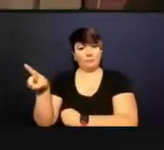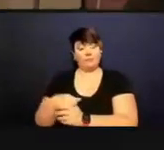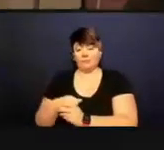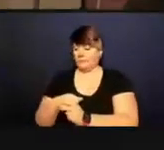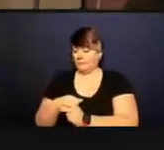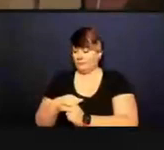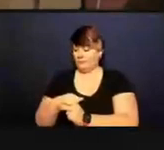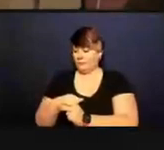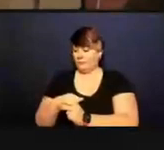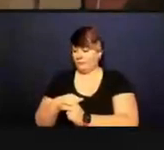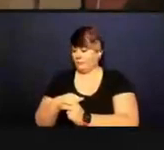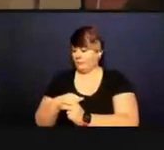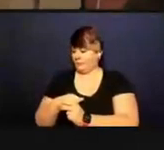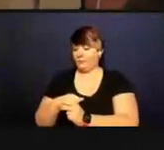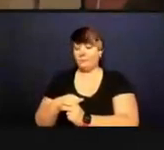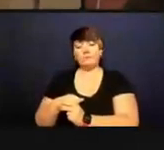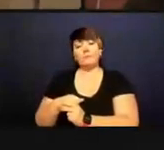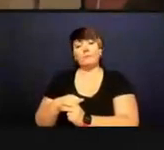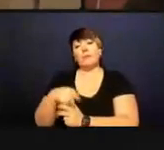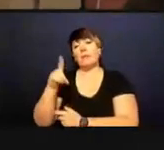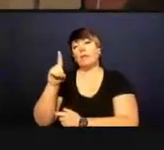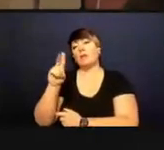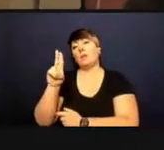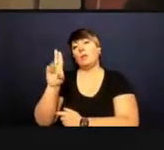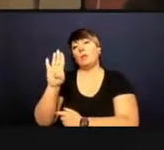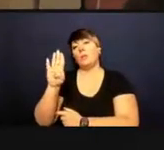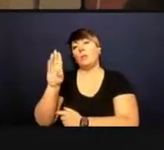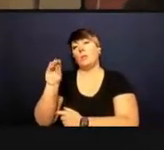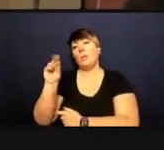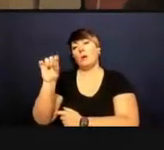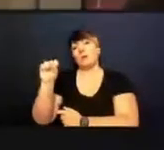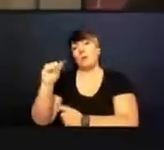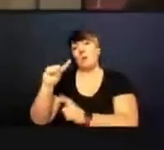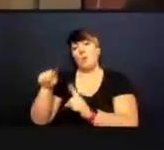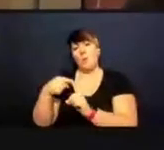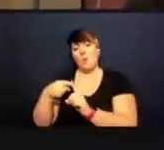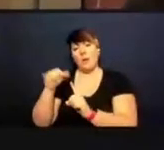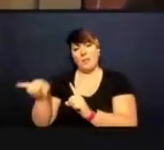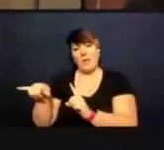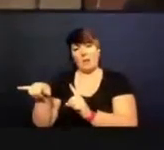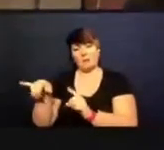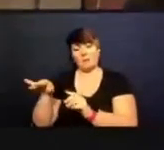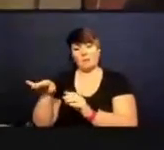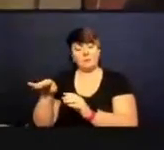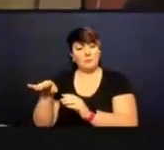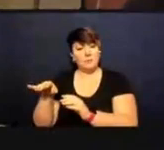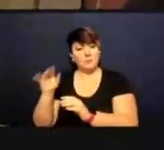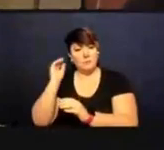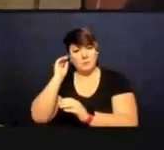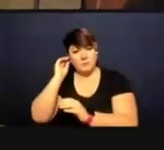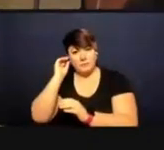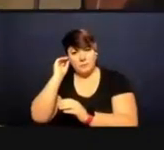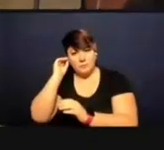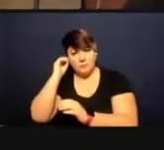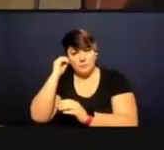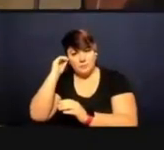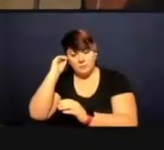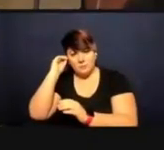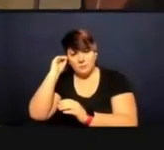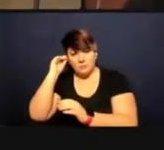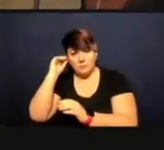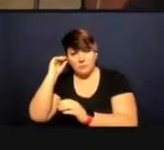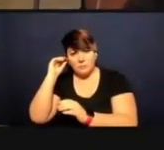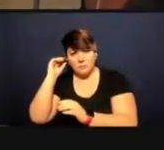mawili. Kwanza, je, Dubois, kampasi ya ziada ya Dubois itakamilika